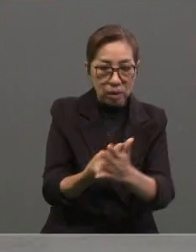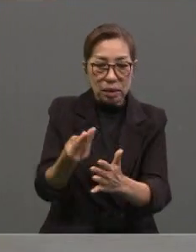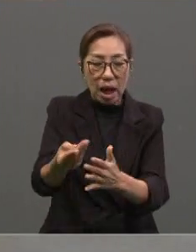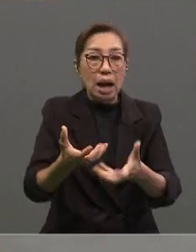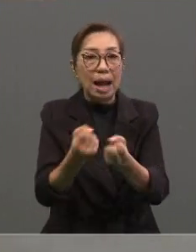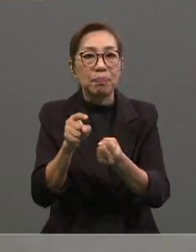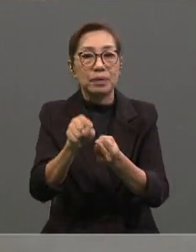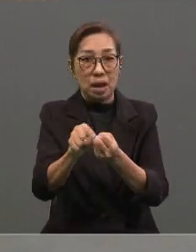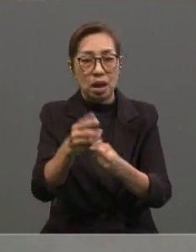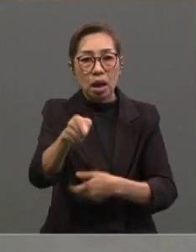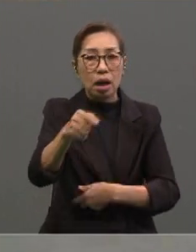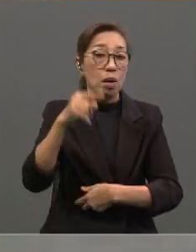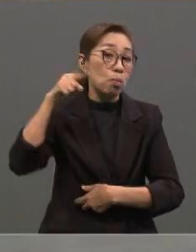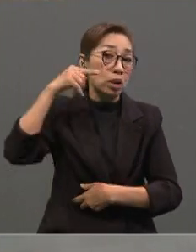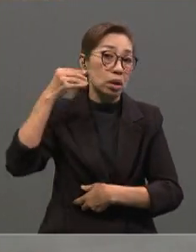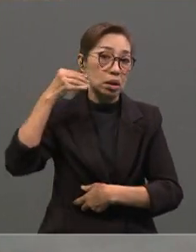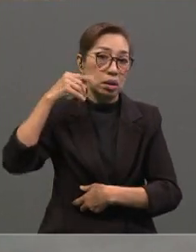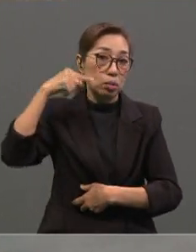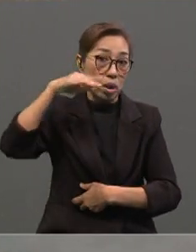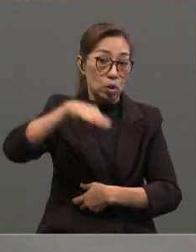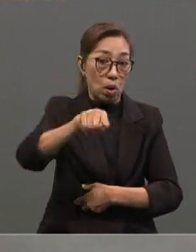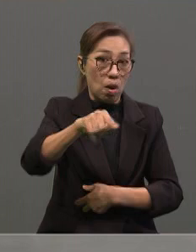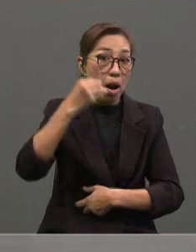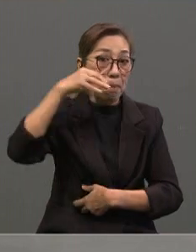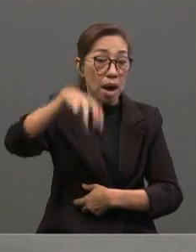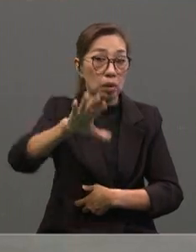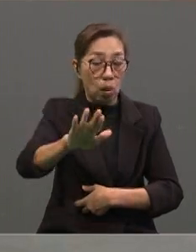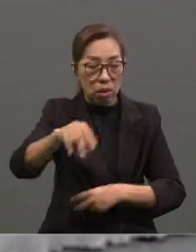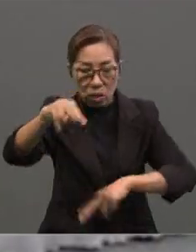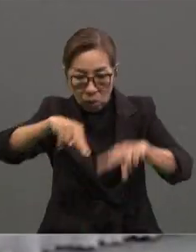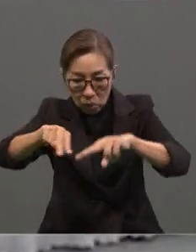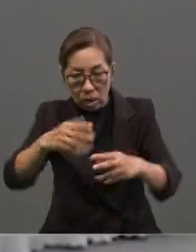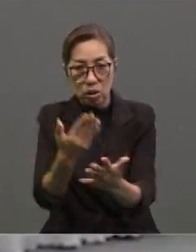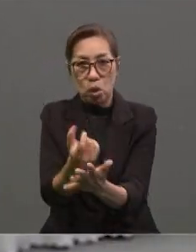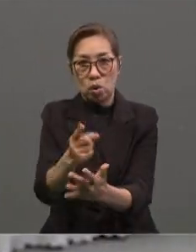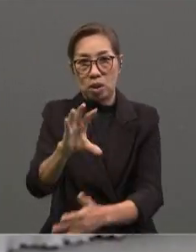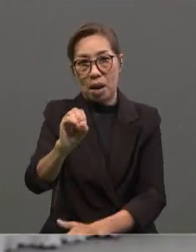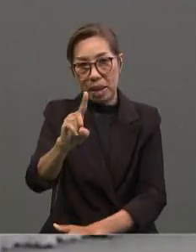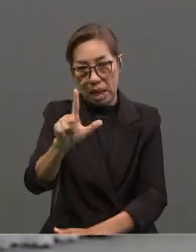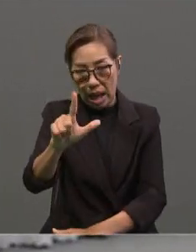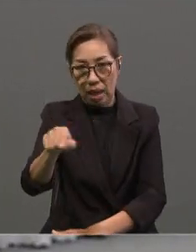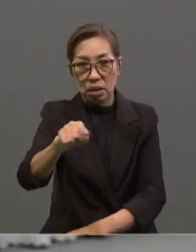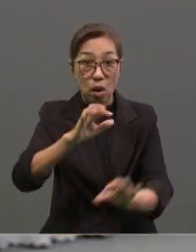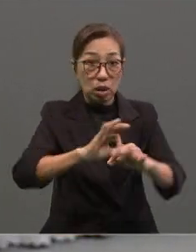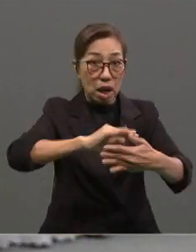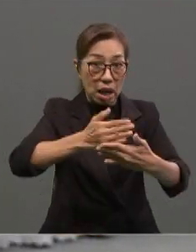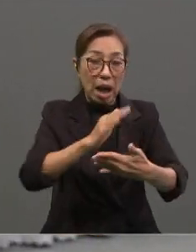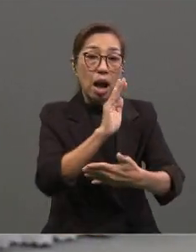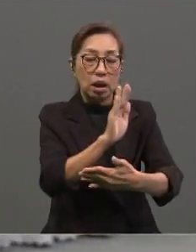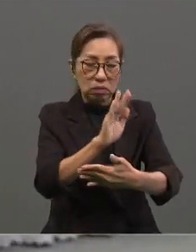ค้นบ้านของน้องสาวในคมนั้นพบเงินสด 51ล้านบาทนะครับและยังมีเงินวัดอยู่ในบัญชีอีกกว่า